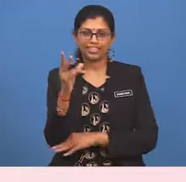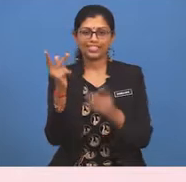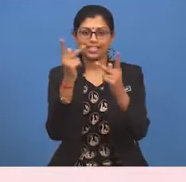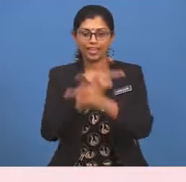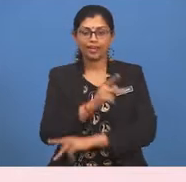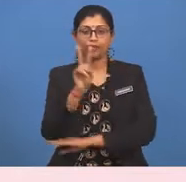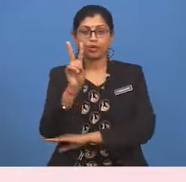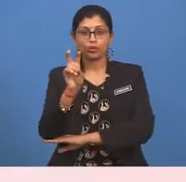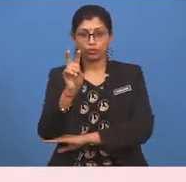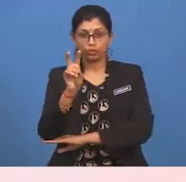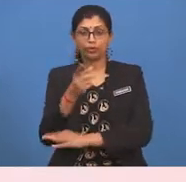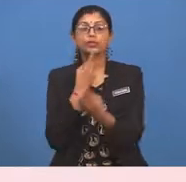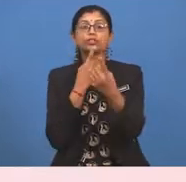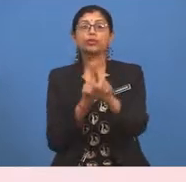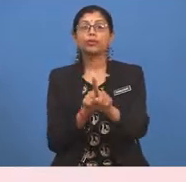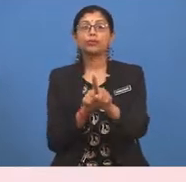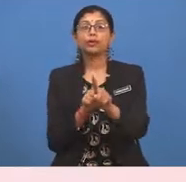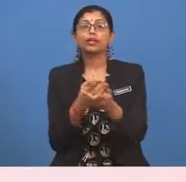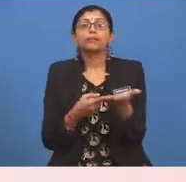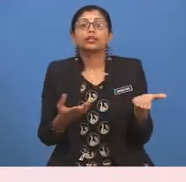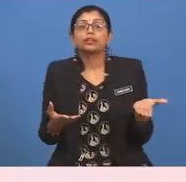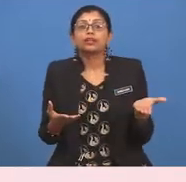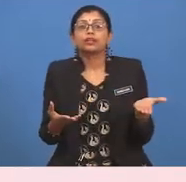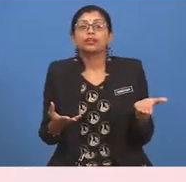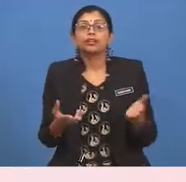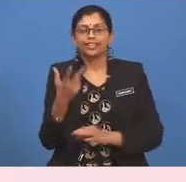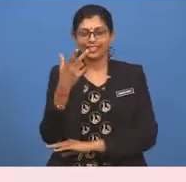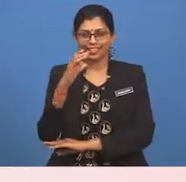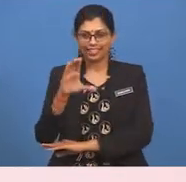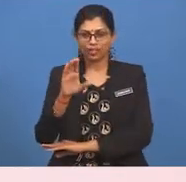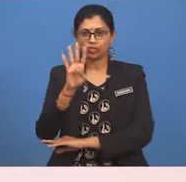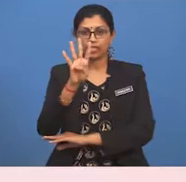darab 20 menghasilkan